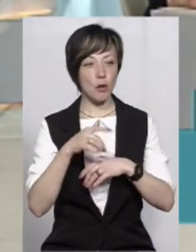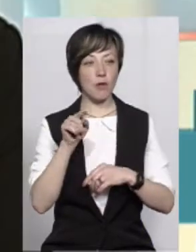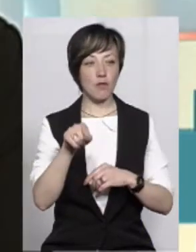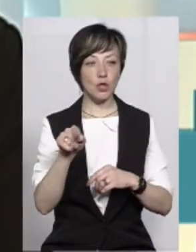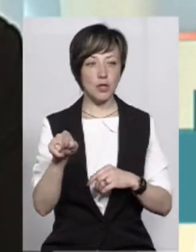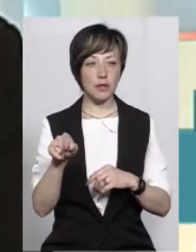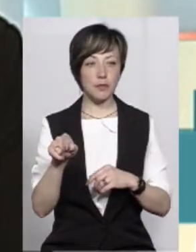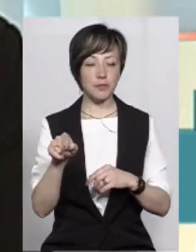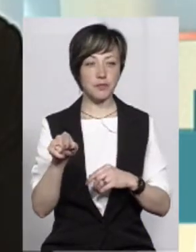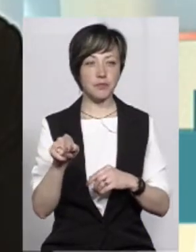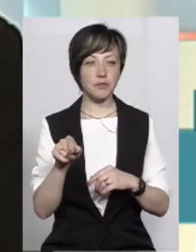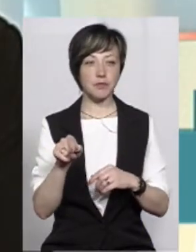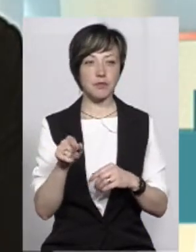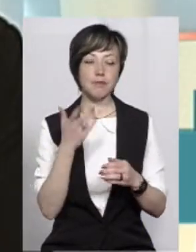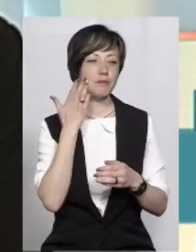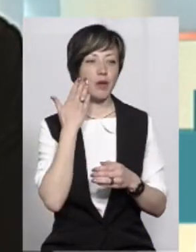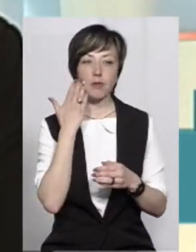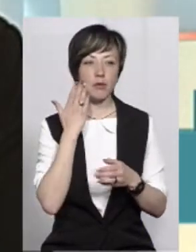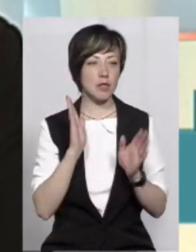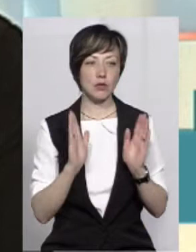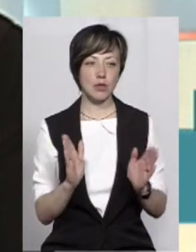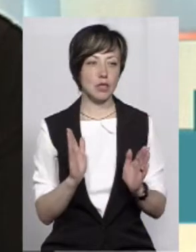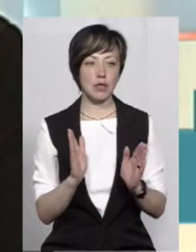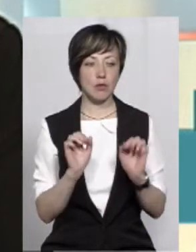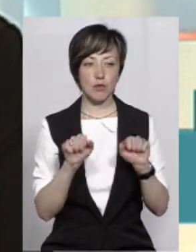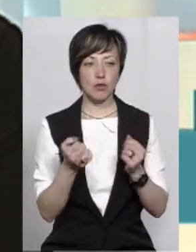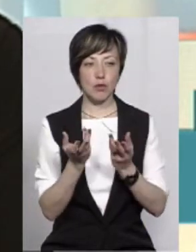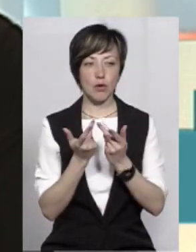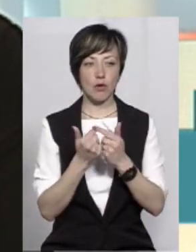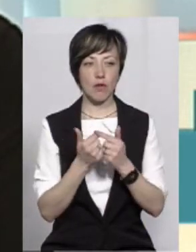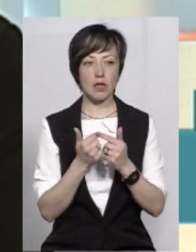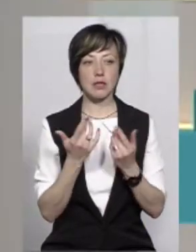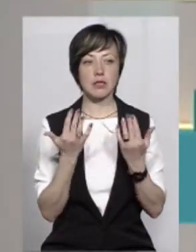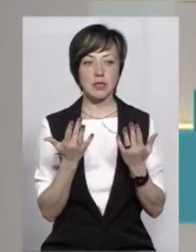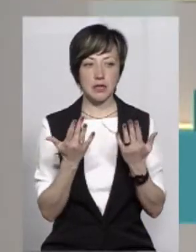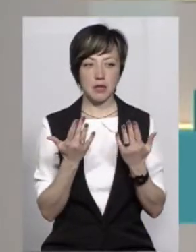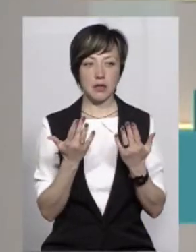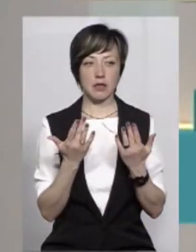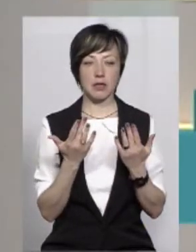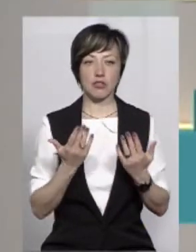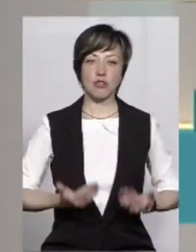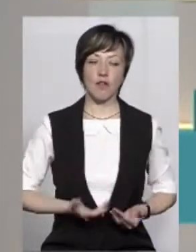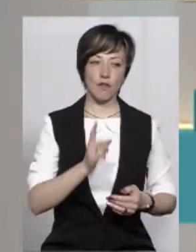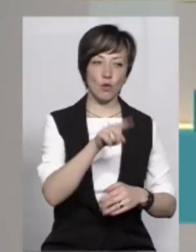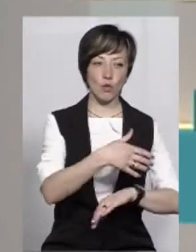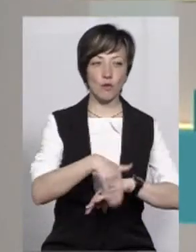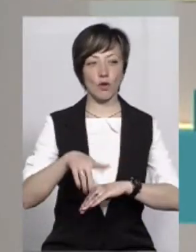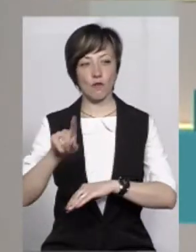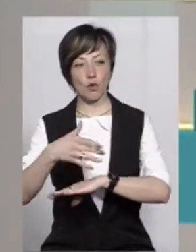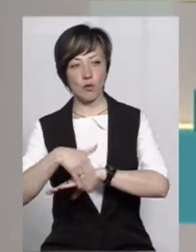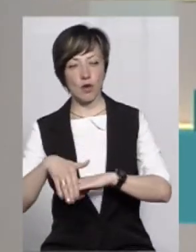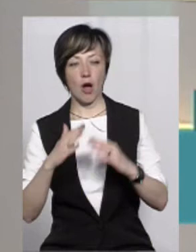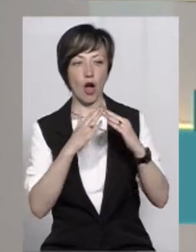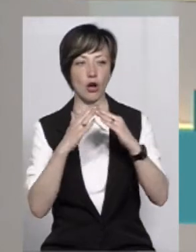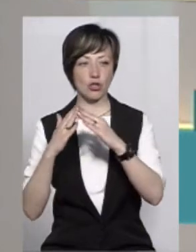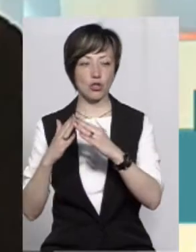вони, ну, будемо говорити, зовсім приблизно мають уявлення по кількості котів, яке живе в тому дворі, в тому